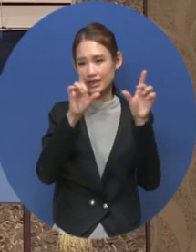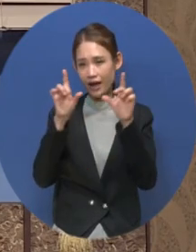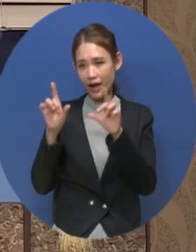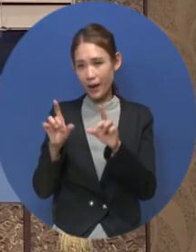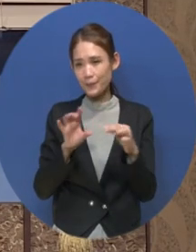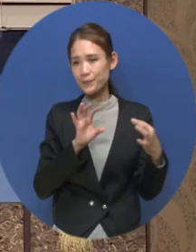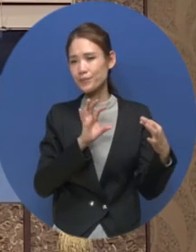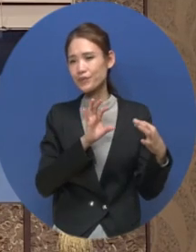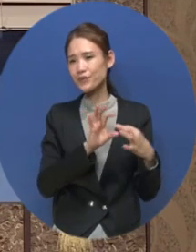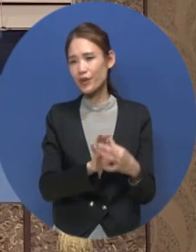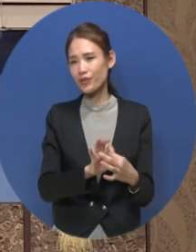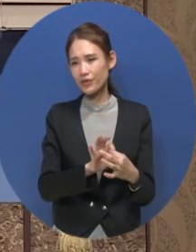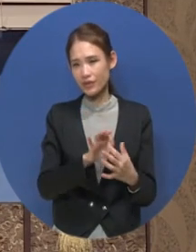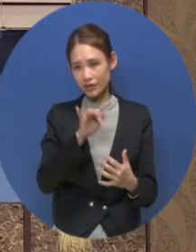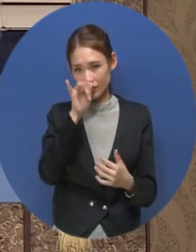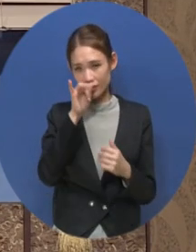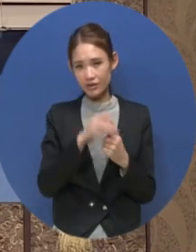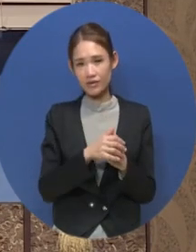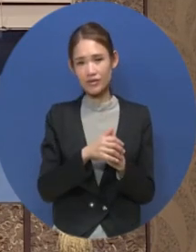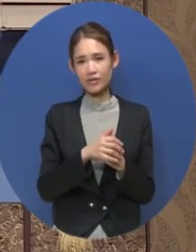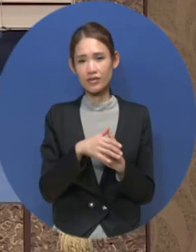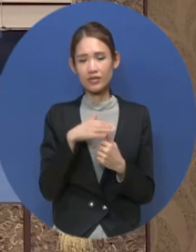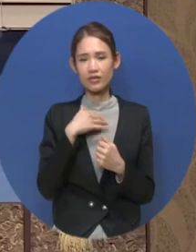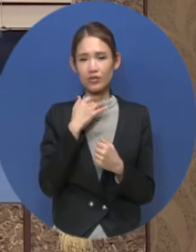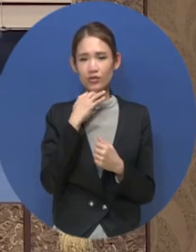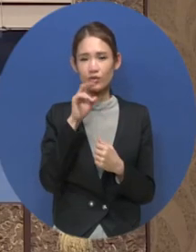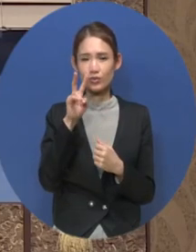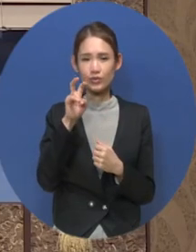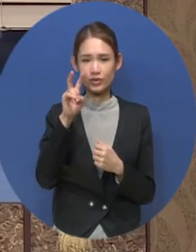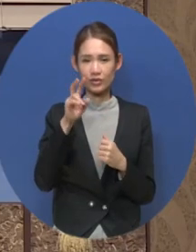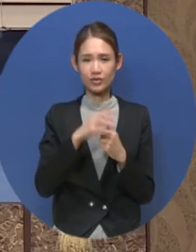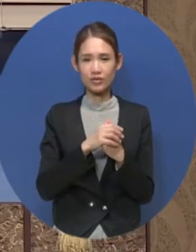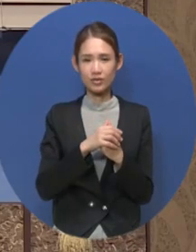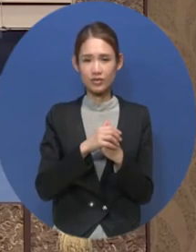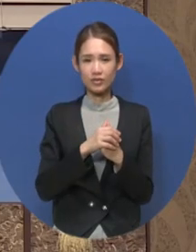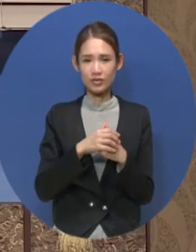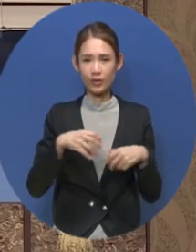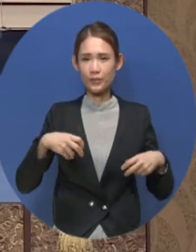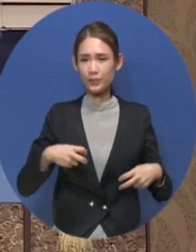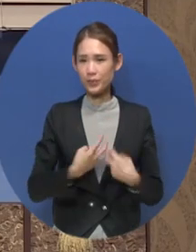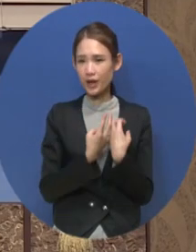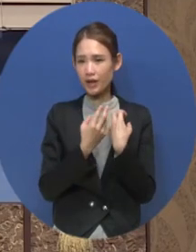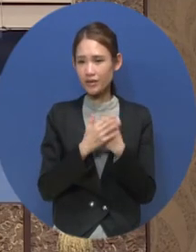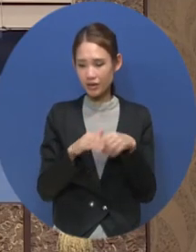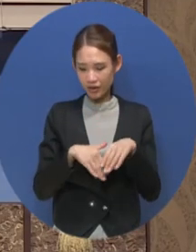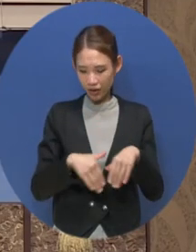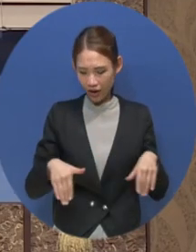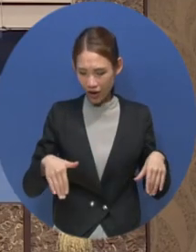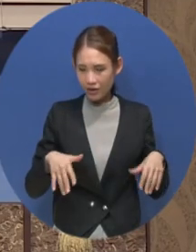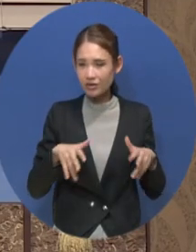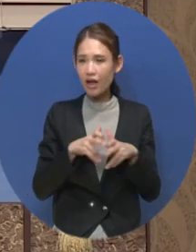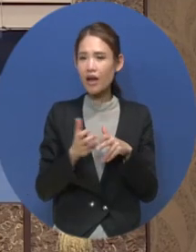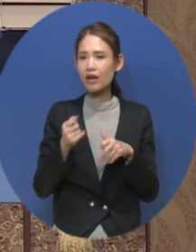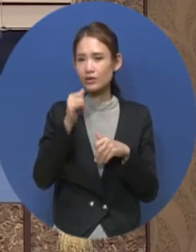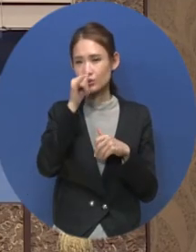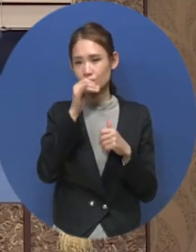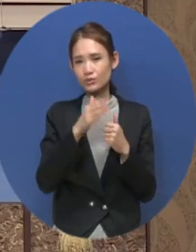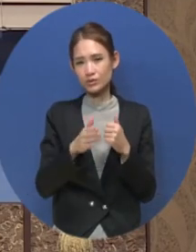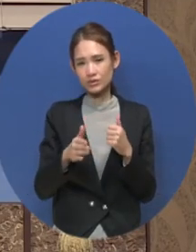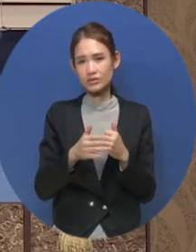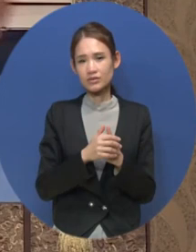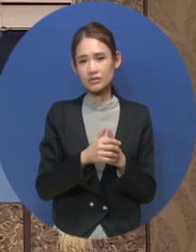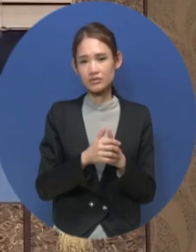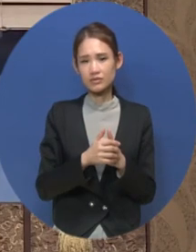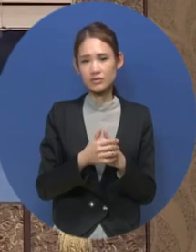있다. 맞습니다. 저는 저도 22살에 교통사고로 제가 하반신 마비돼서 장애를 가지게 됐는데요. 예. 88년